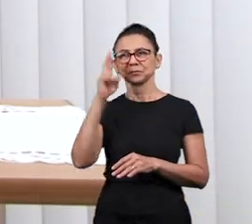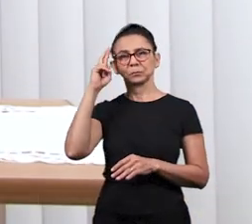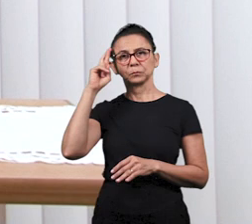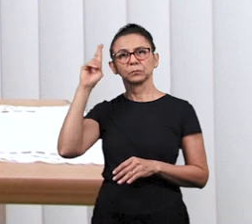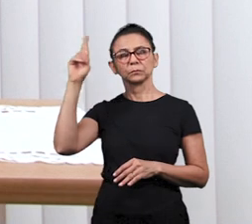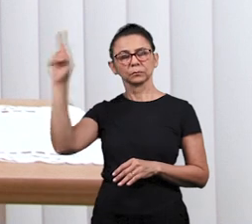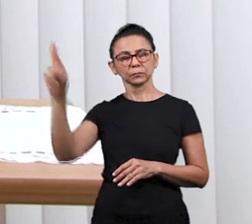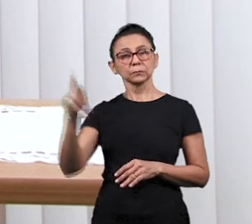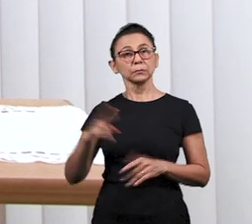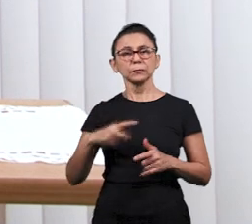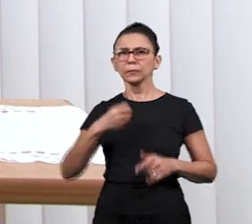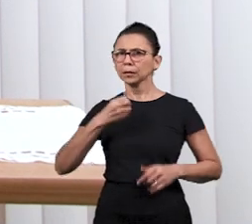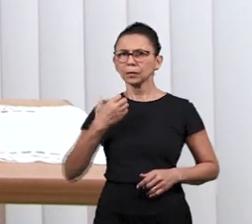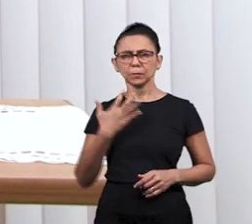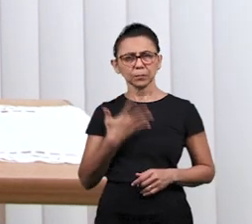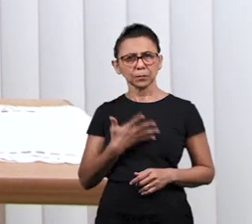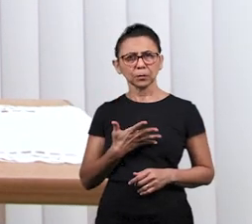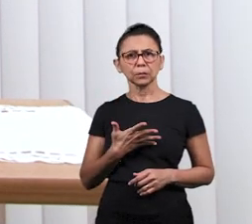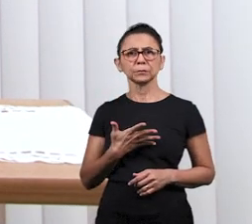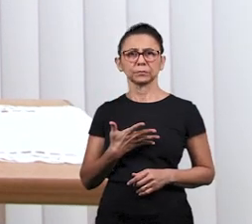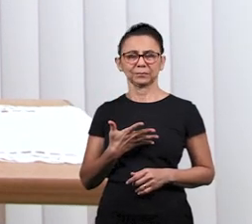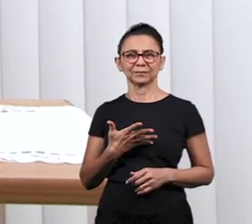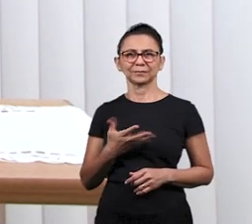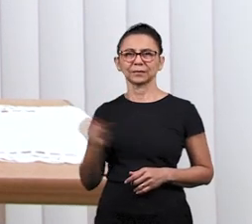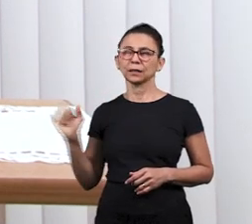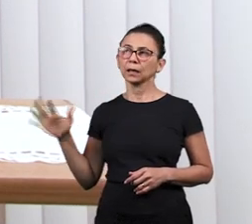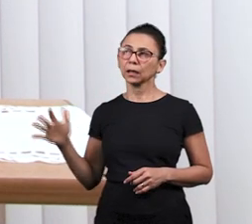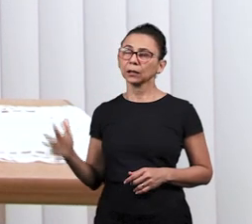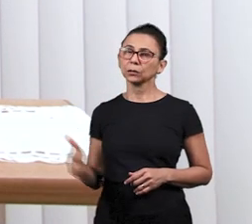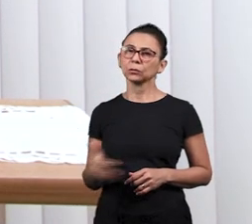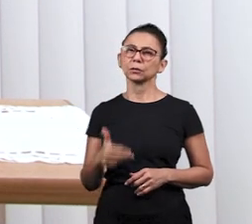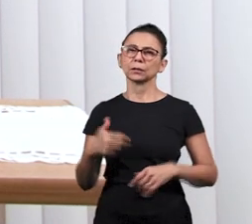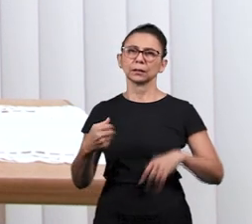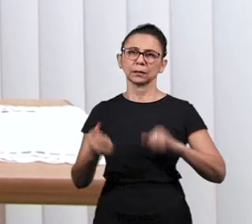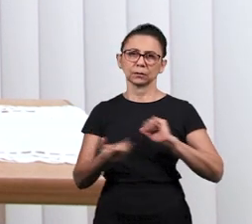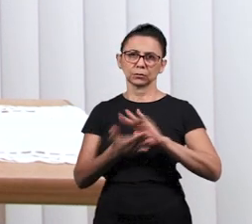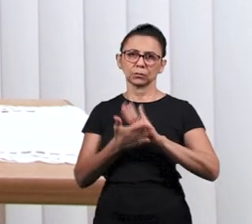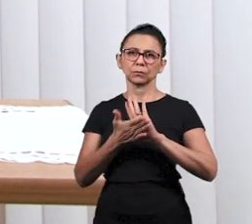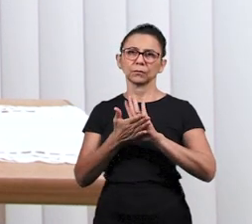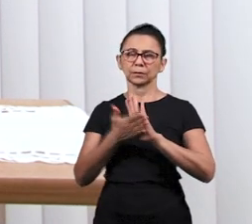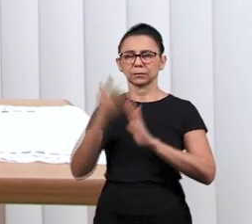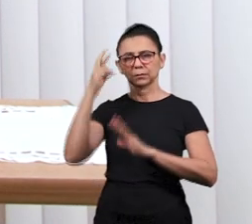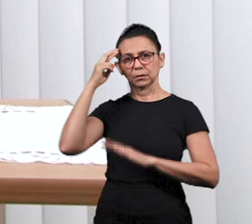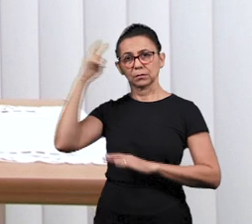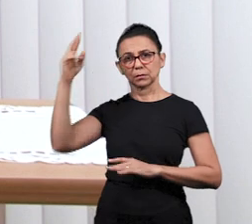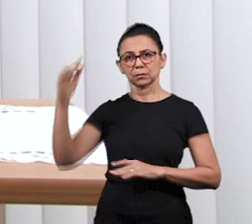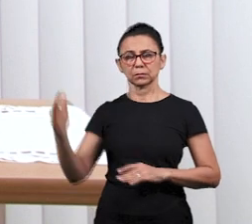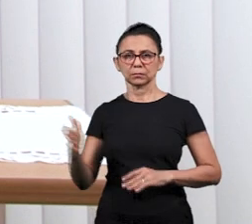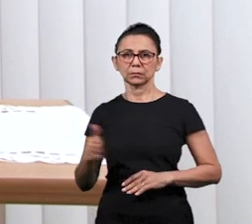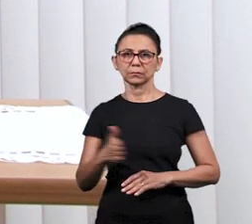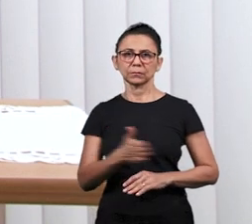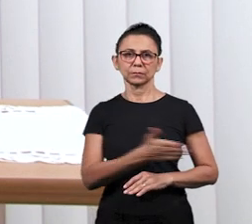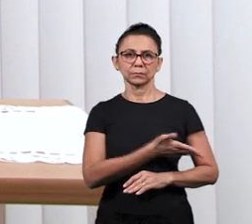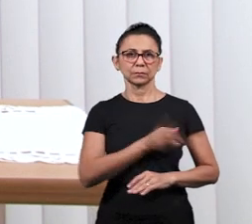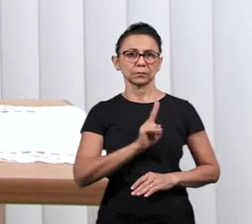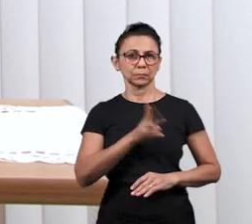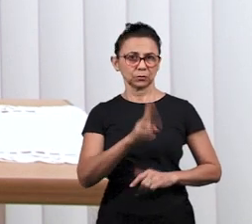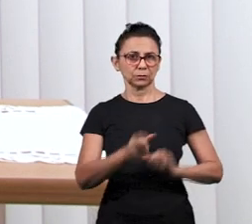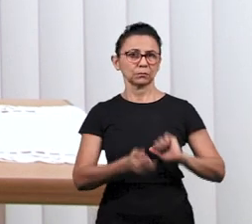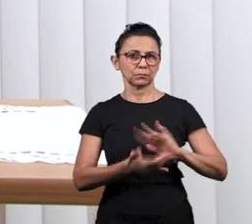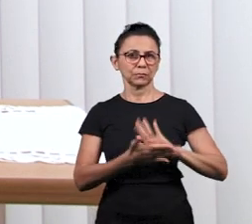Да будет прославлено имя Господне. Благо нам славить Господа. И